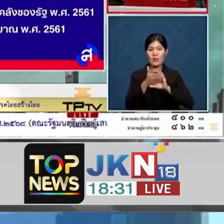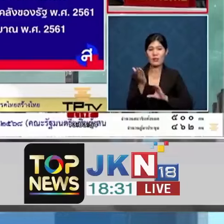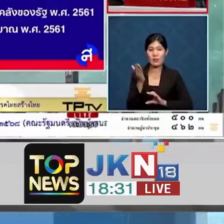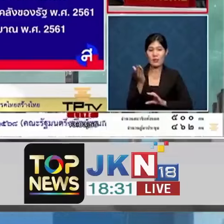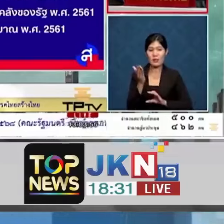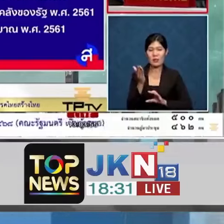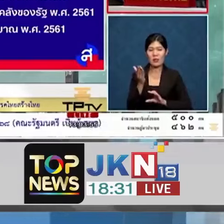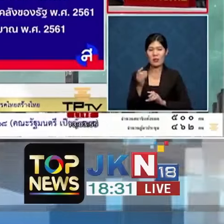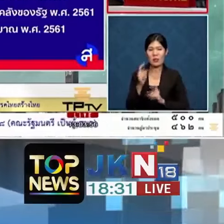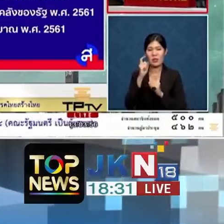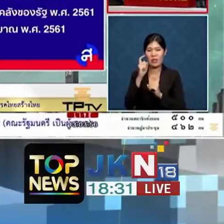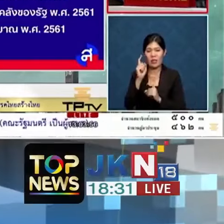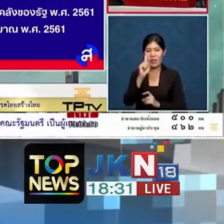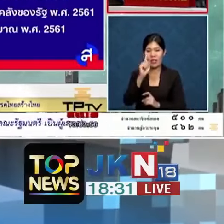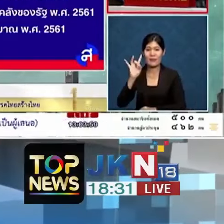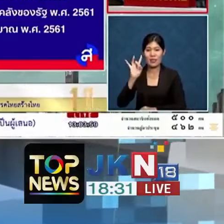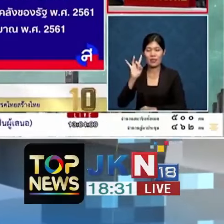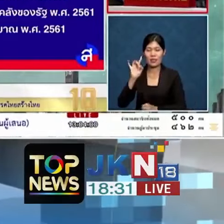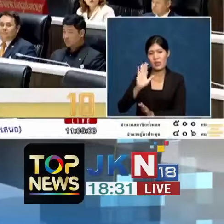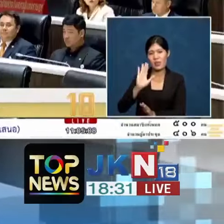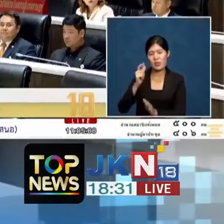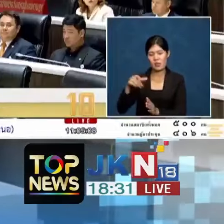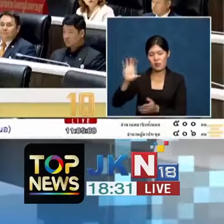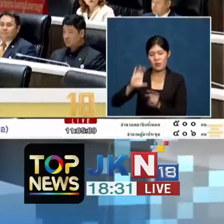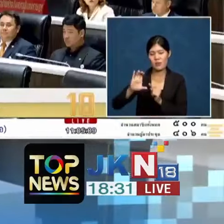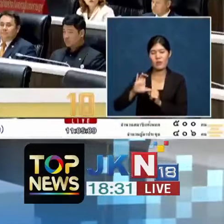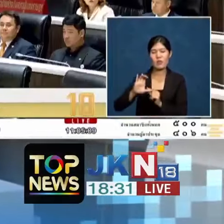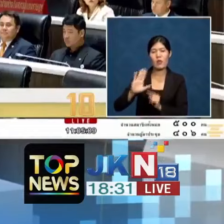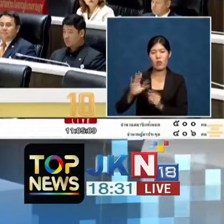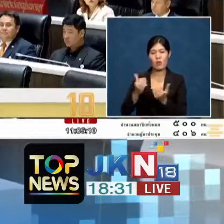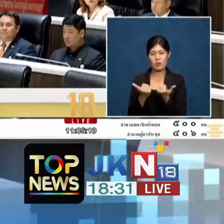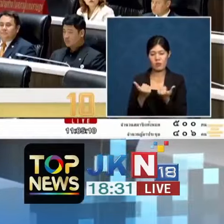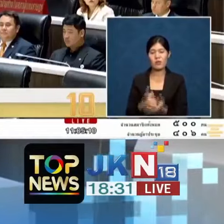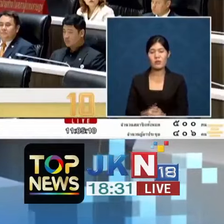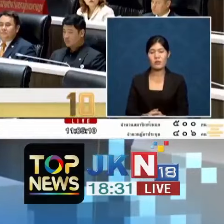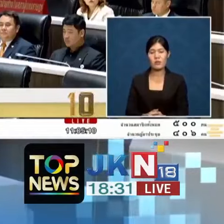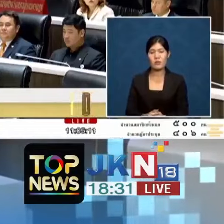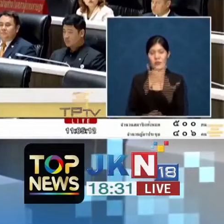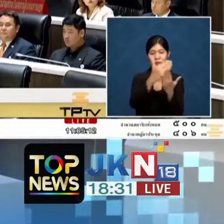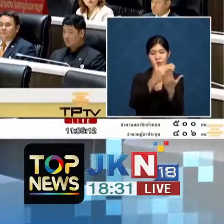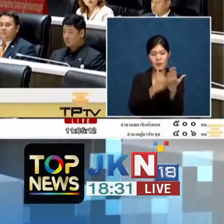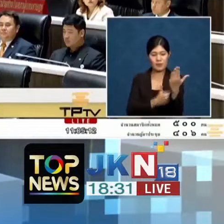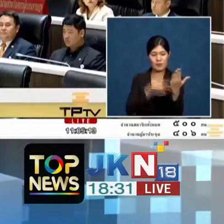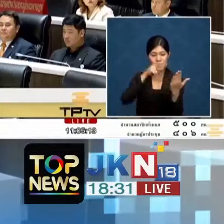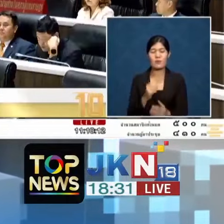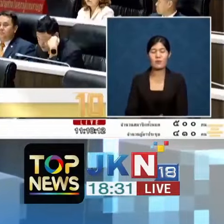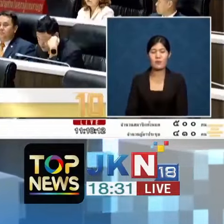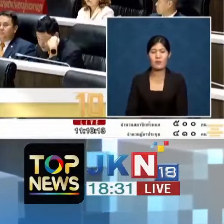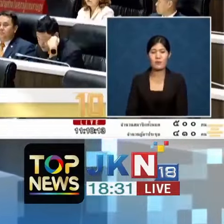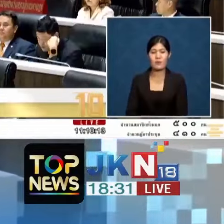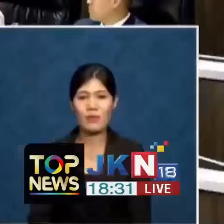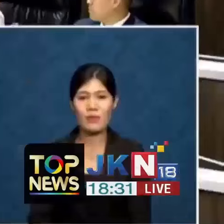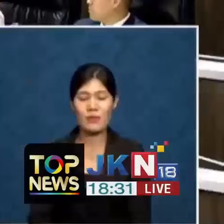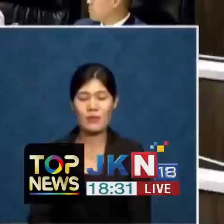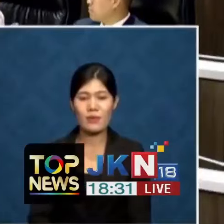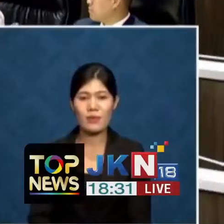ส่วนอีกหนึ่งวาทกรรมคราวนี้มาจากผู้นำฝ่ายค้านค่ะคุณชัยธวัฒน์ตุลาธนนะคะวันนี้อัดยับเลยค่ะว่าการทำงบประมาณครั้งนี้